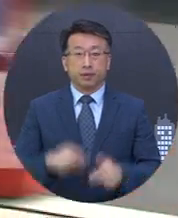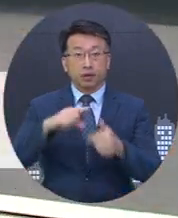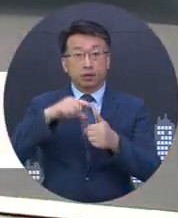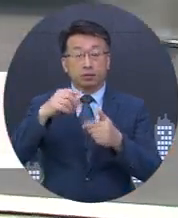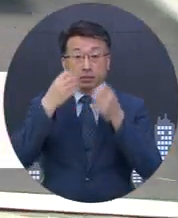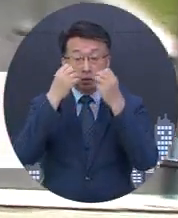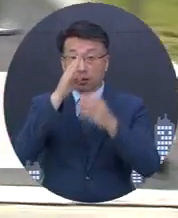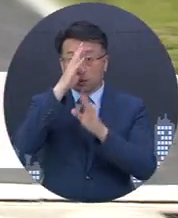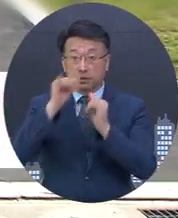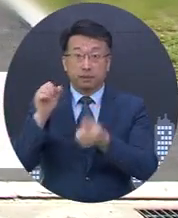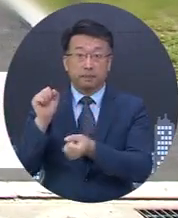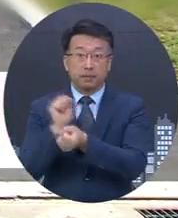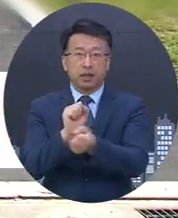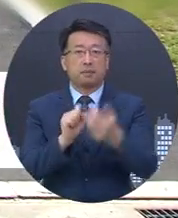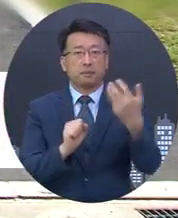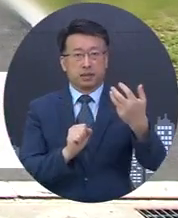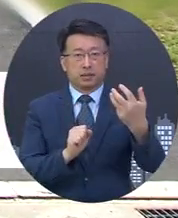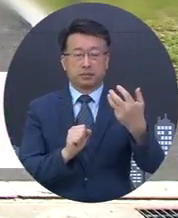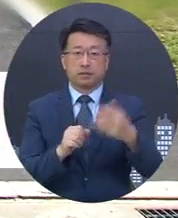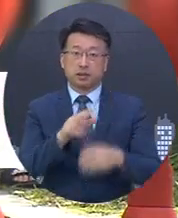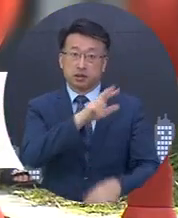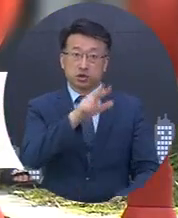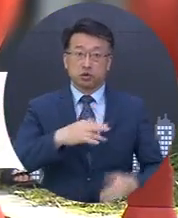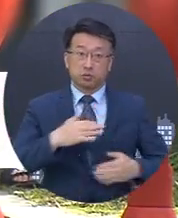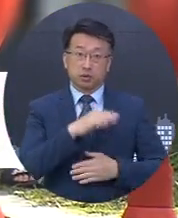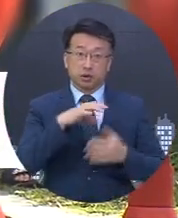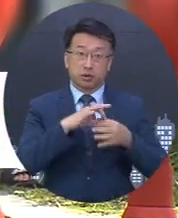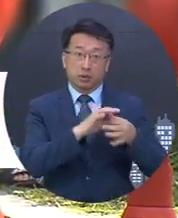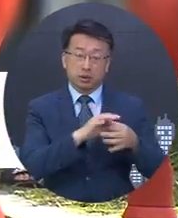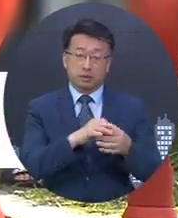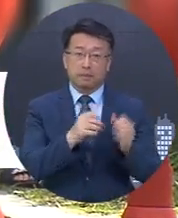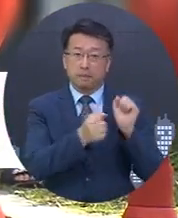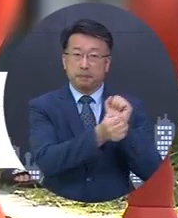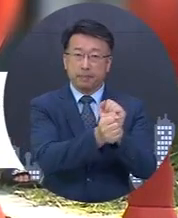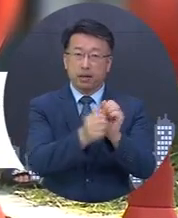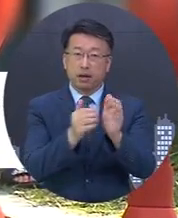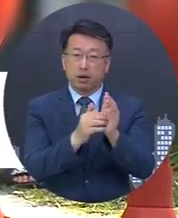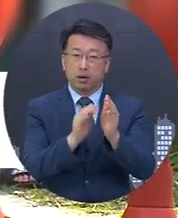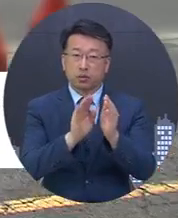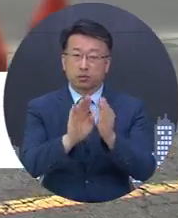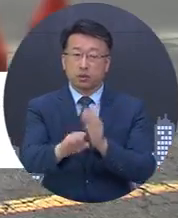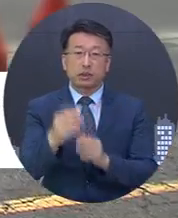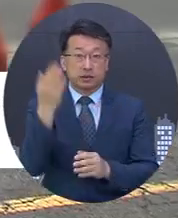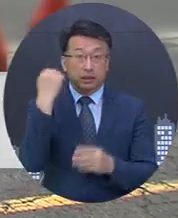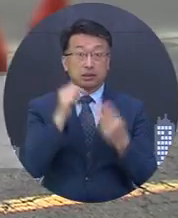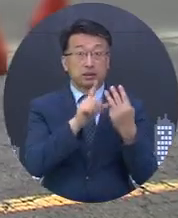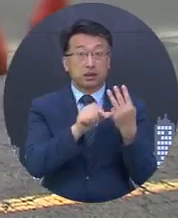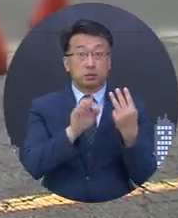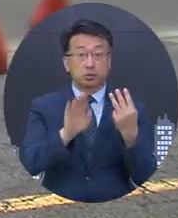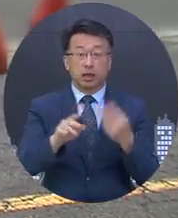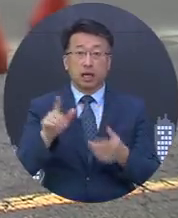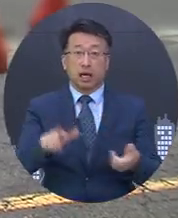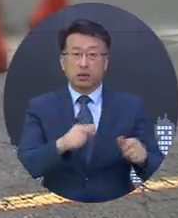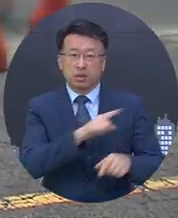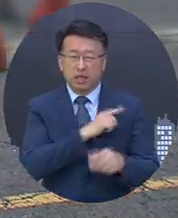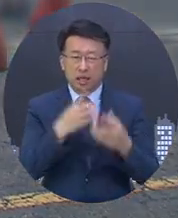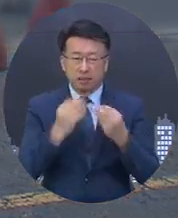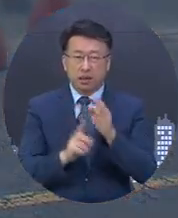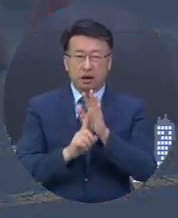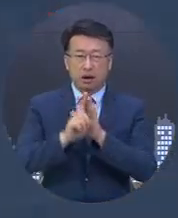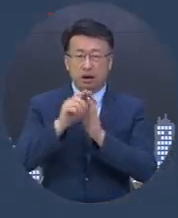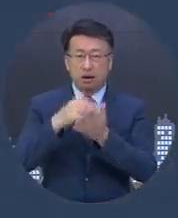경남의 신규 확진자는 80명. 진주 목욕탕 관련 집단 감염이 발생한 지난 3월 이후 하루 최다